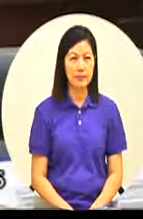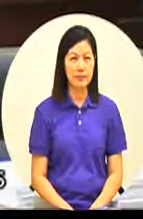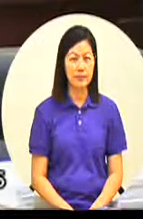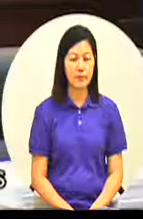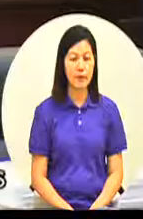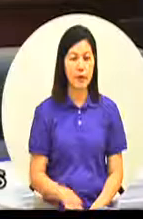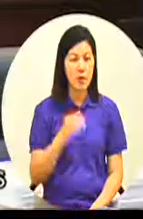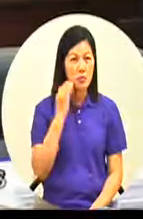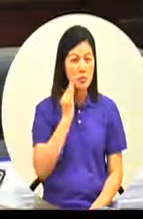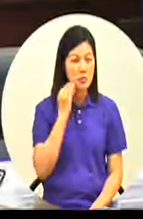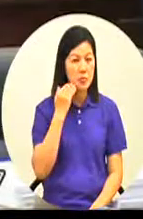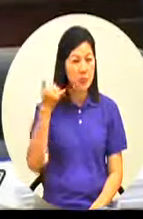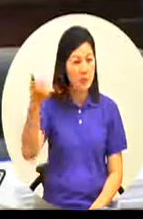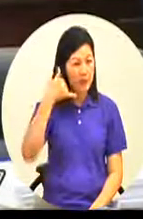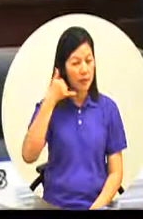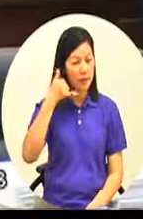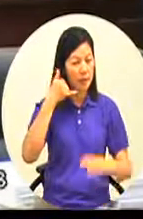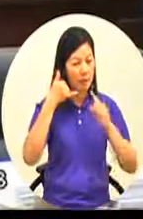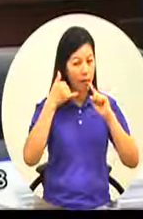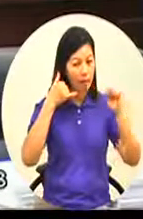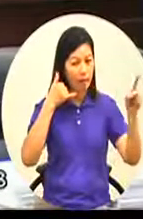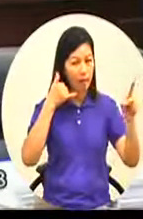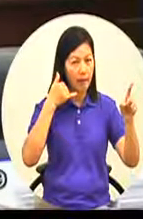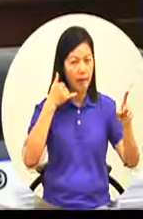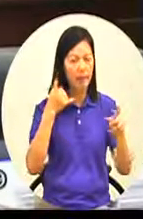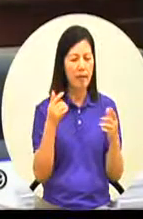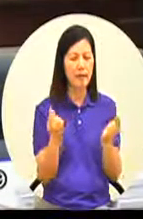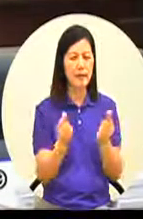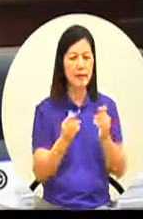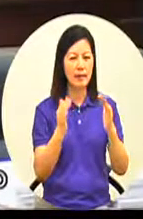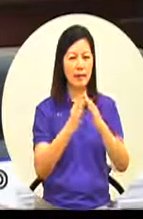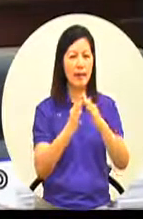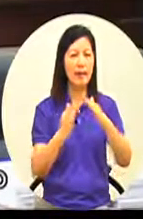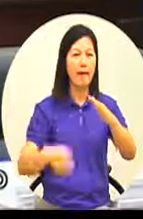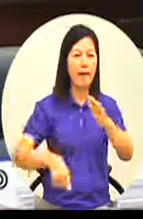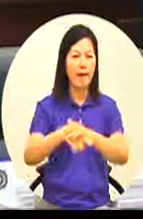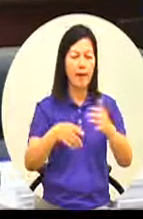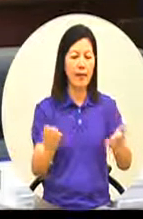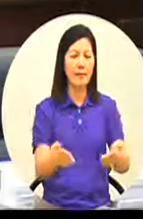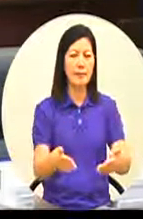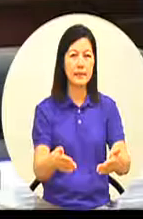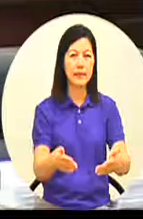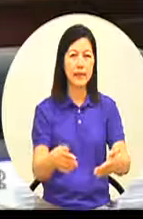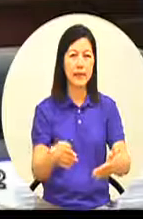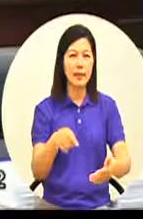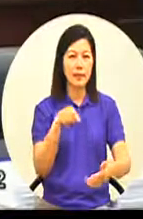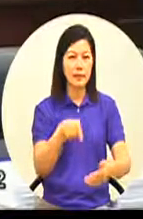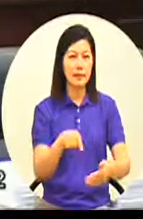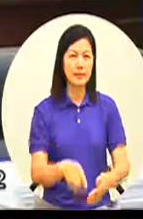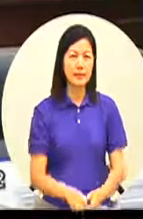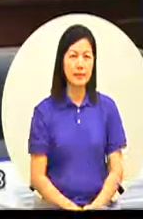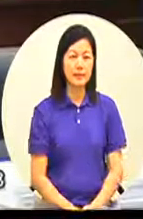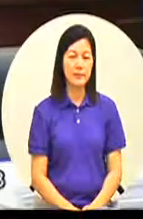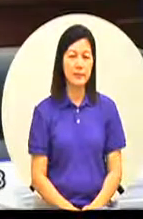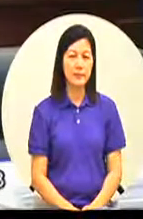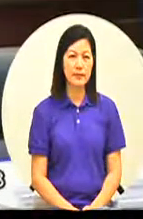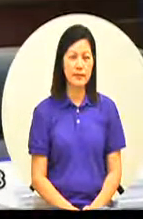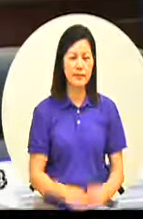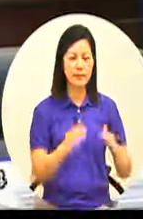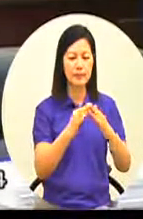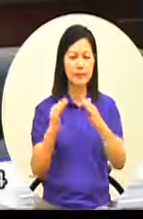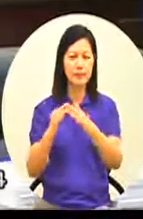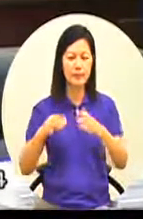们陈请的人，譬如说违建好了，我想是都一直。可能邻居的关